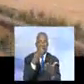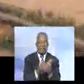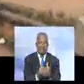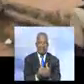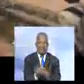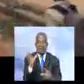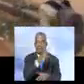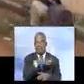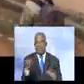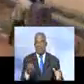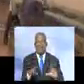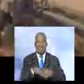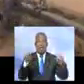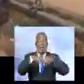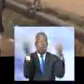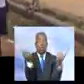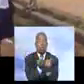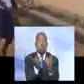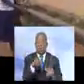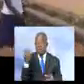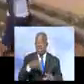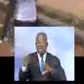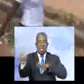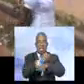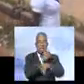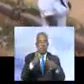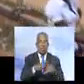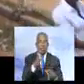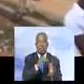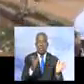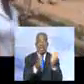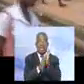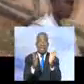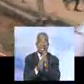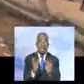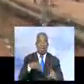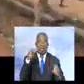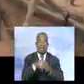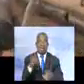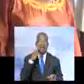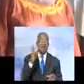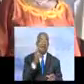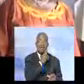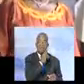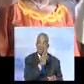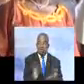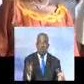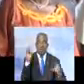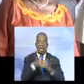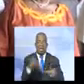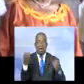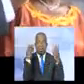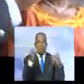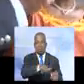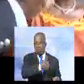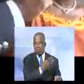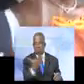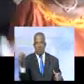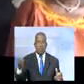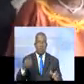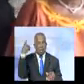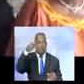CFA. Mais ces subventions n'aboutissent pas à satisfaire les besoins financiers dans les écoles. Selon lui, sur 8 000